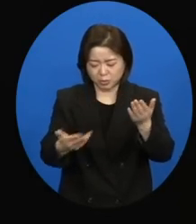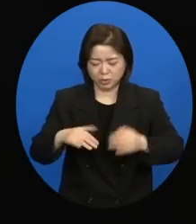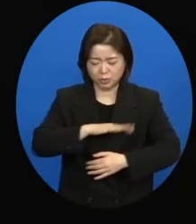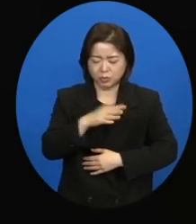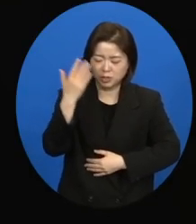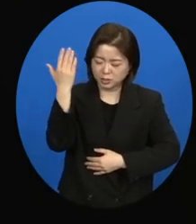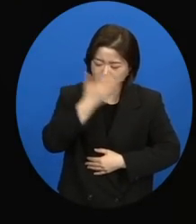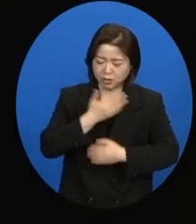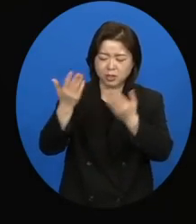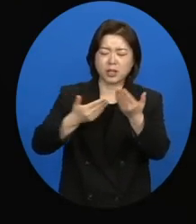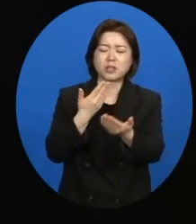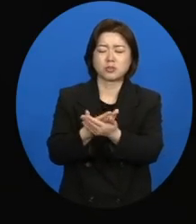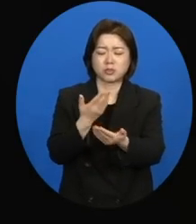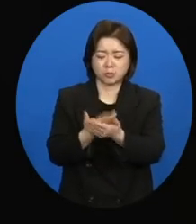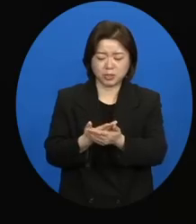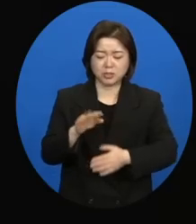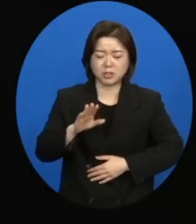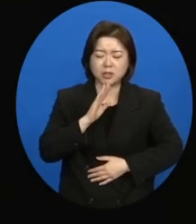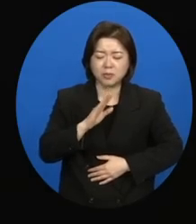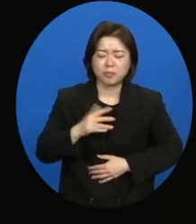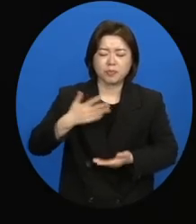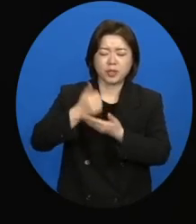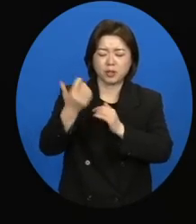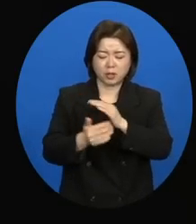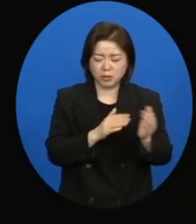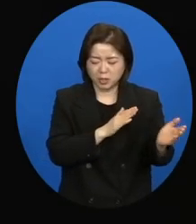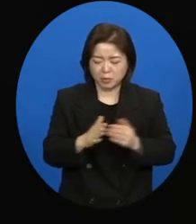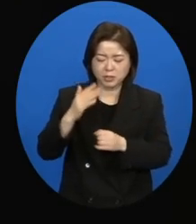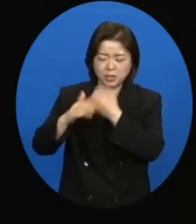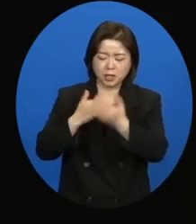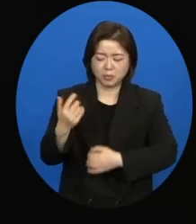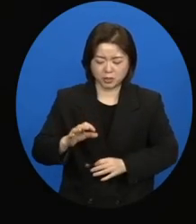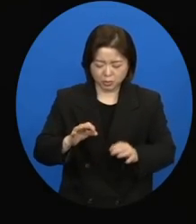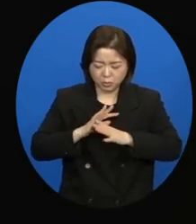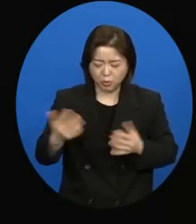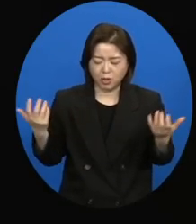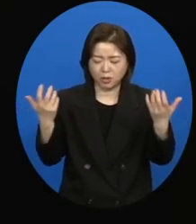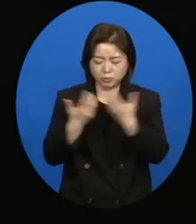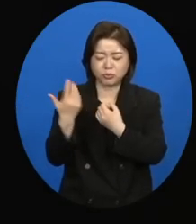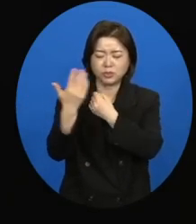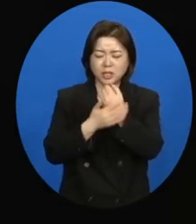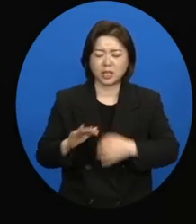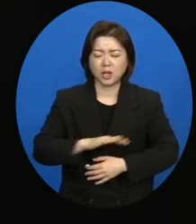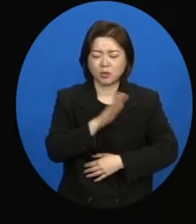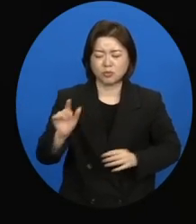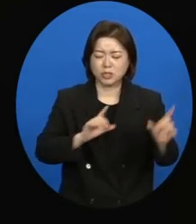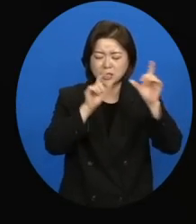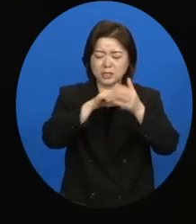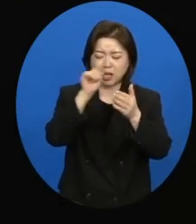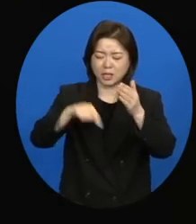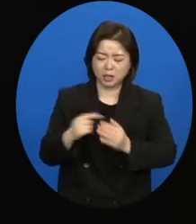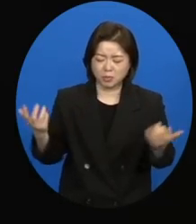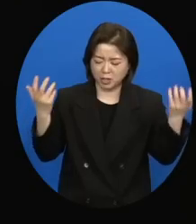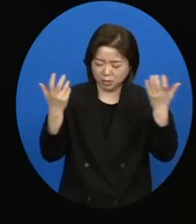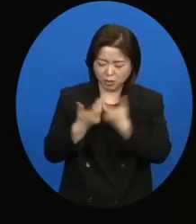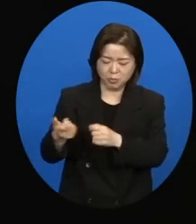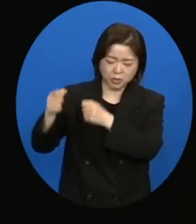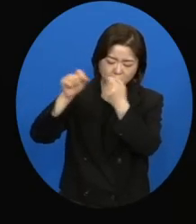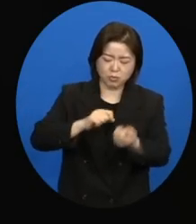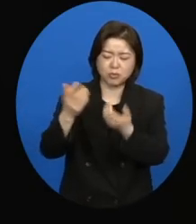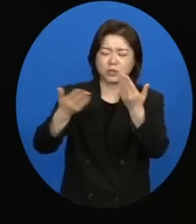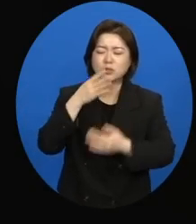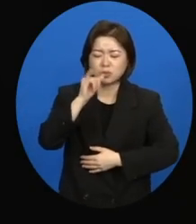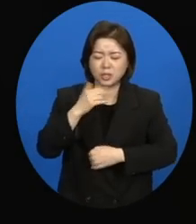하여 주시옵소서. 그래야 여호와인의 예배하신 하나님의 놀라운 풍성한 은혜가 주 우리 삶 가운데 넘치도록 부어질 수